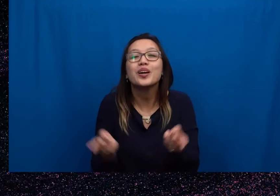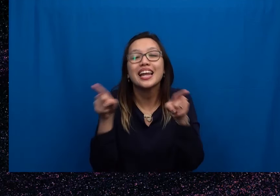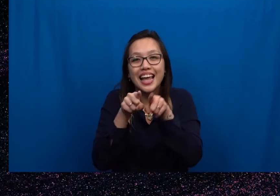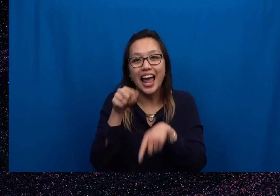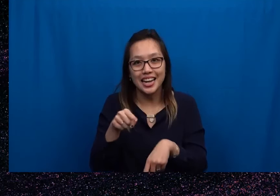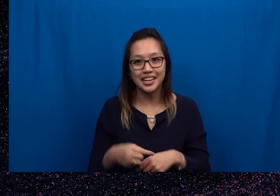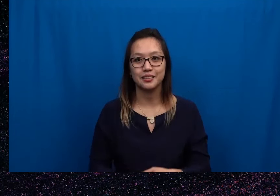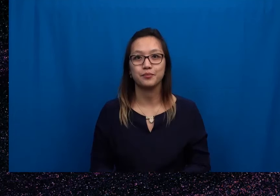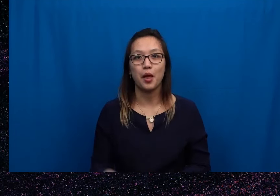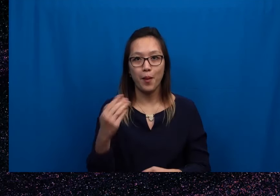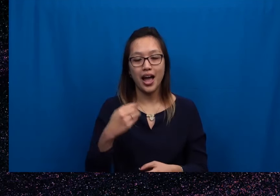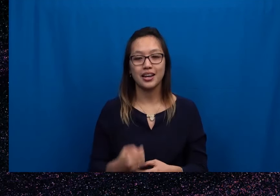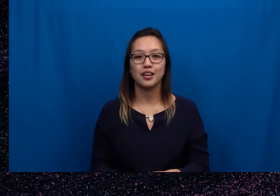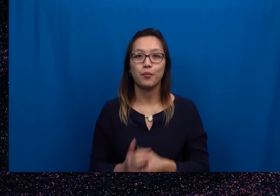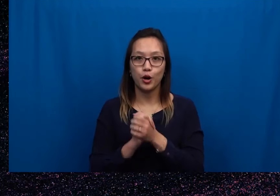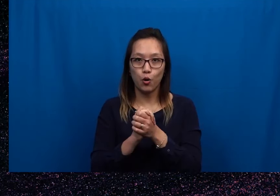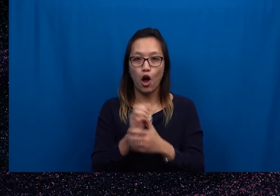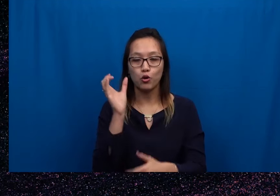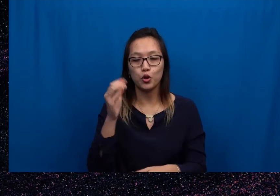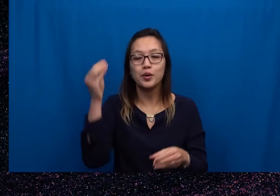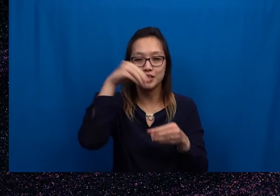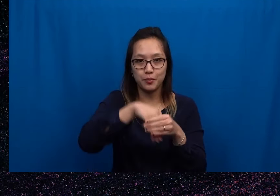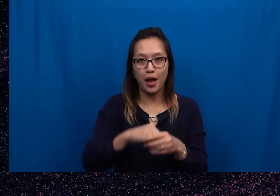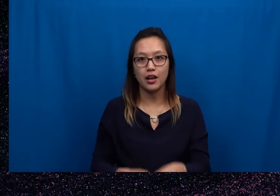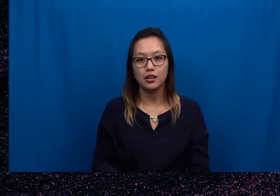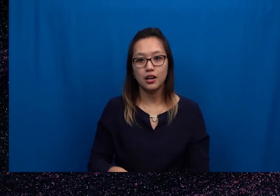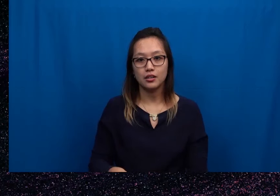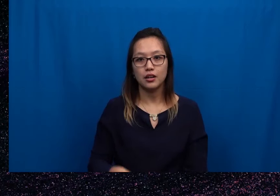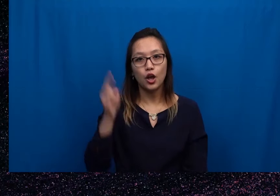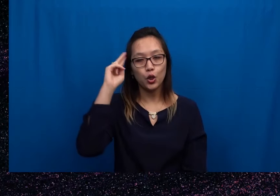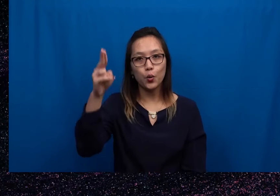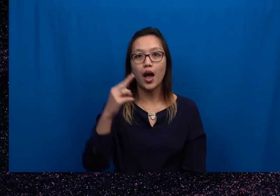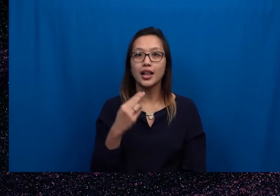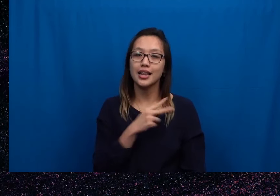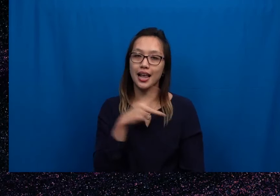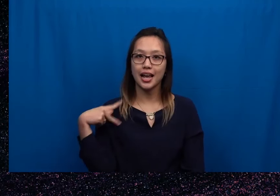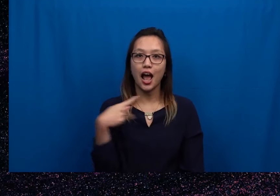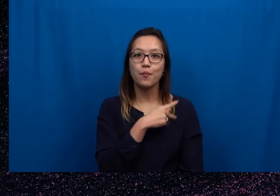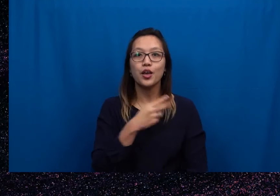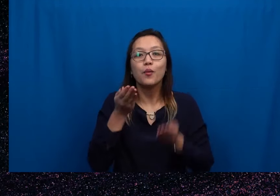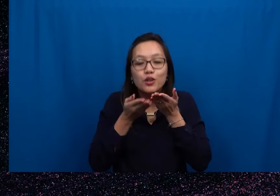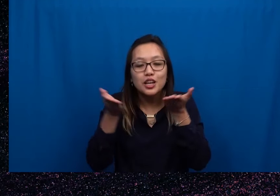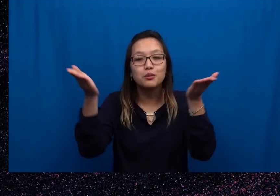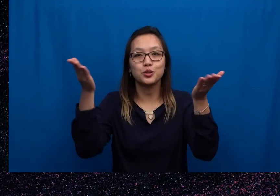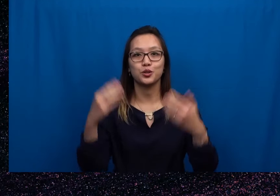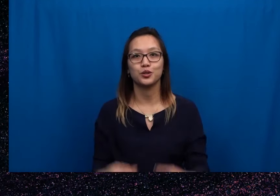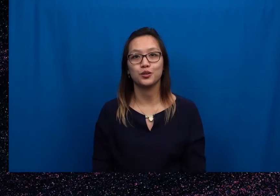buat persembahan. Mari kita berdoa. Tuhan, kami mengucap syukur kalau